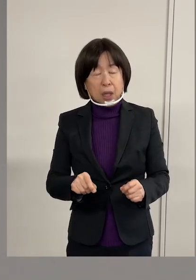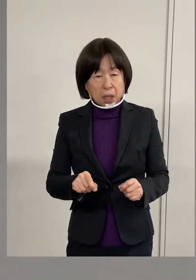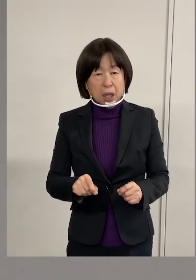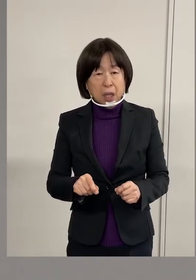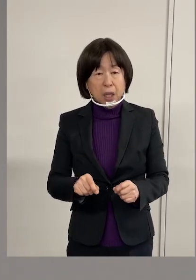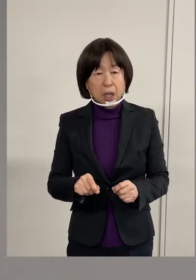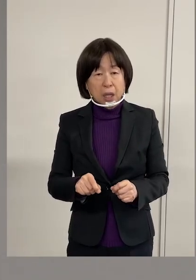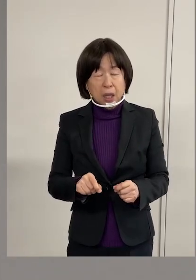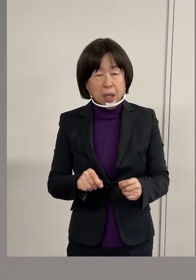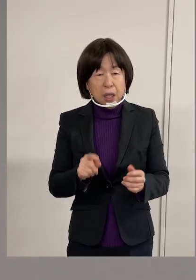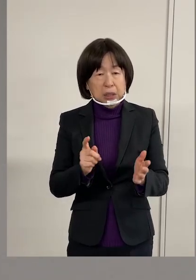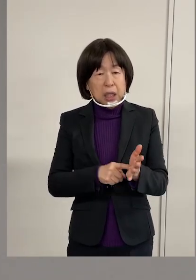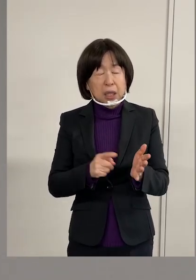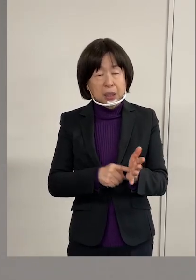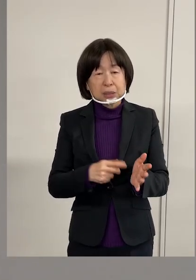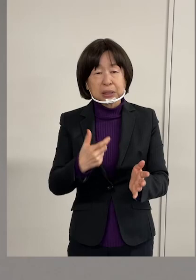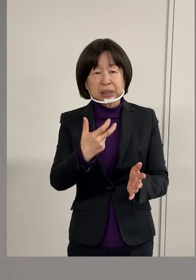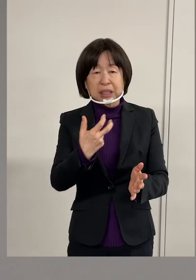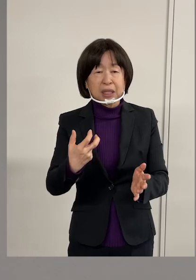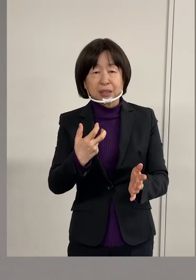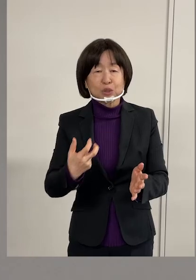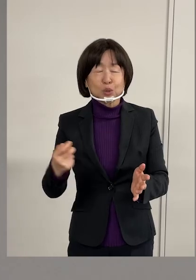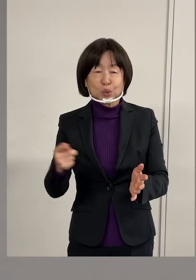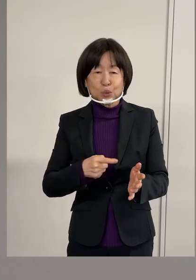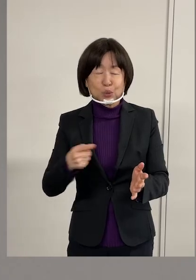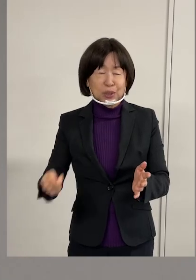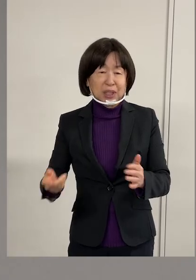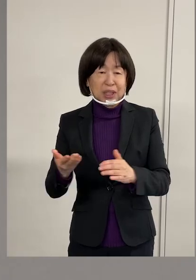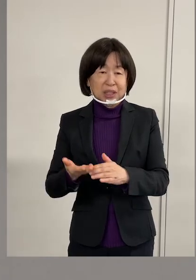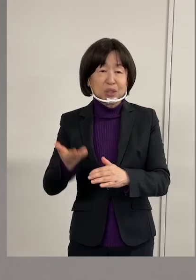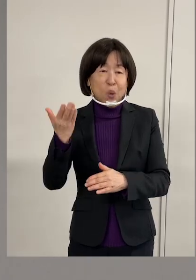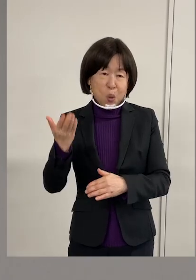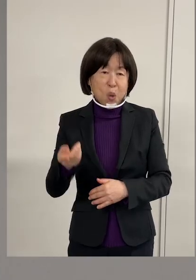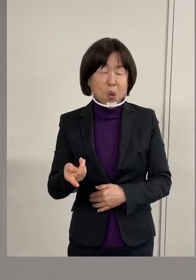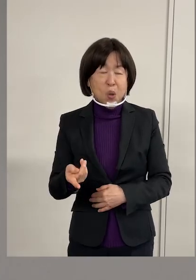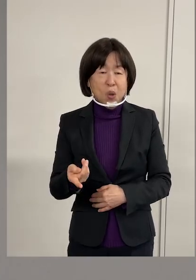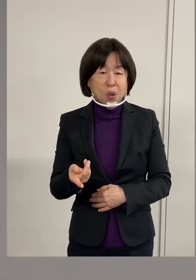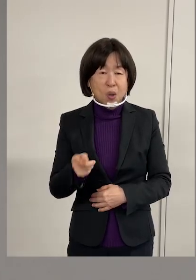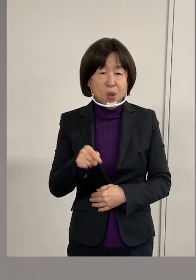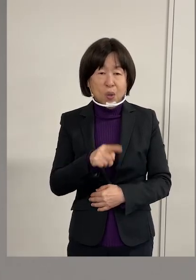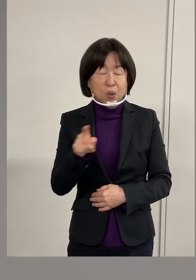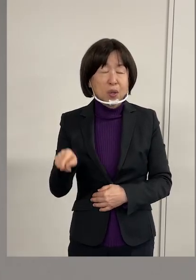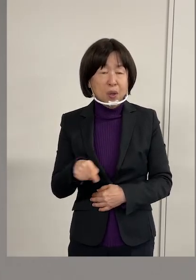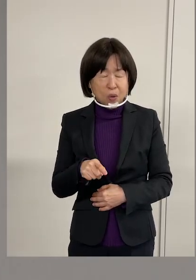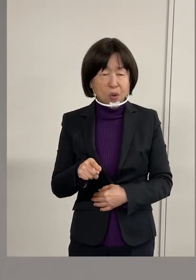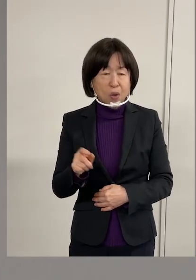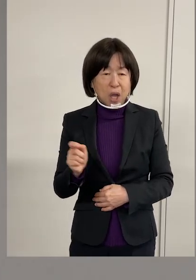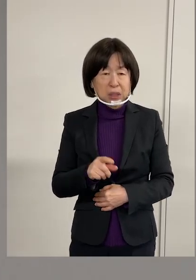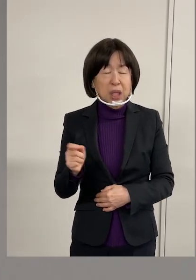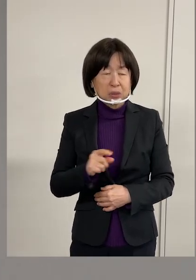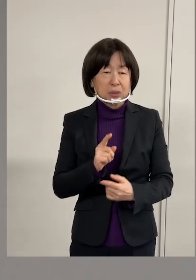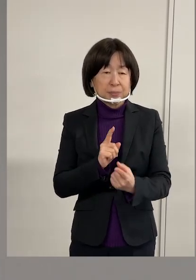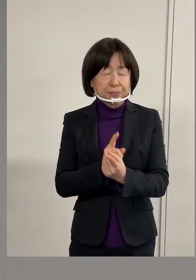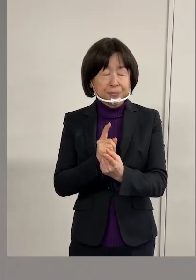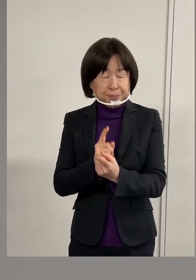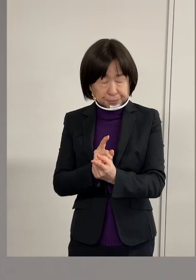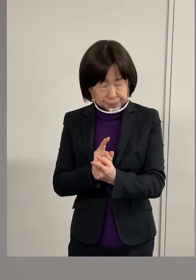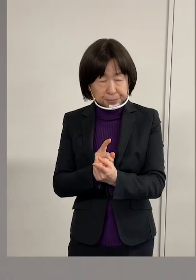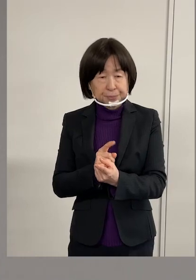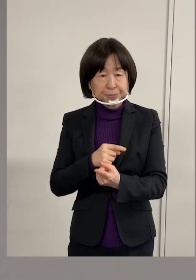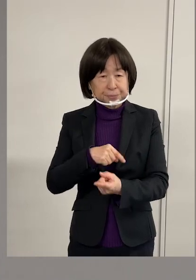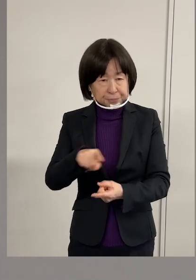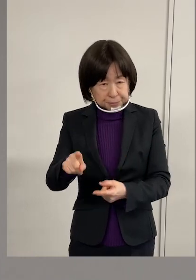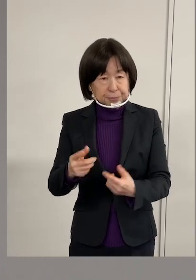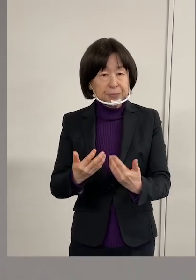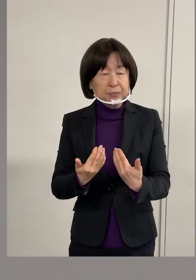今現在出てきております。で、これを、やっぱり早期に、対応していく必要があるので、まあ、この点は